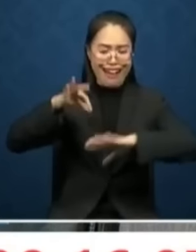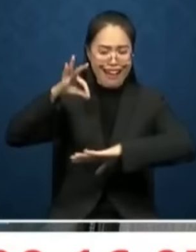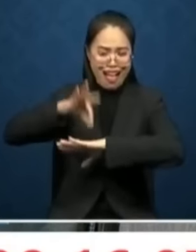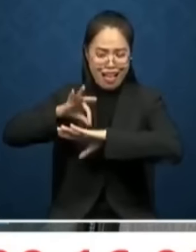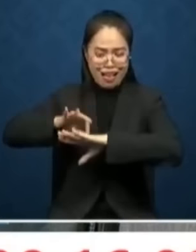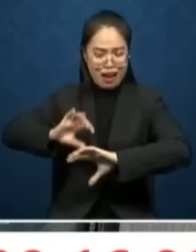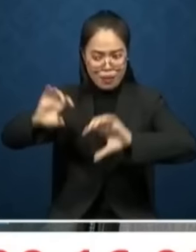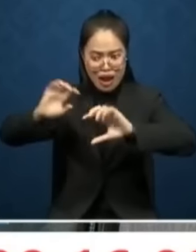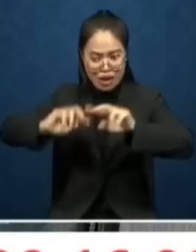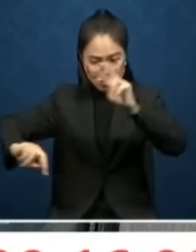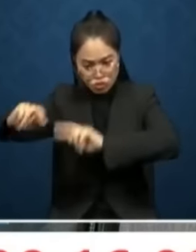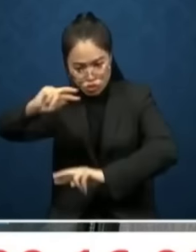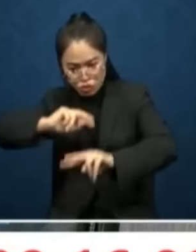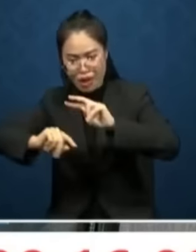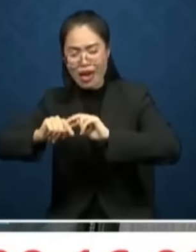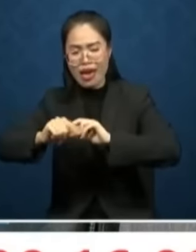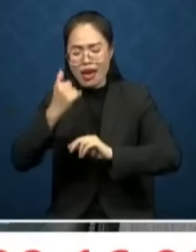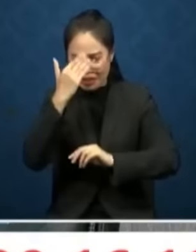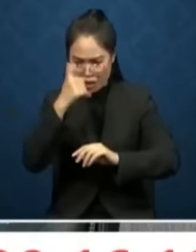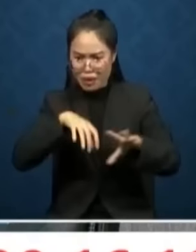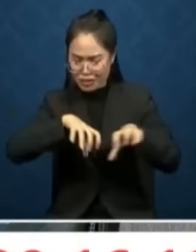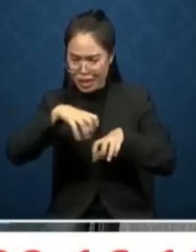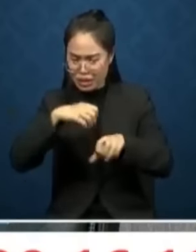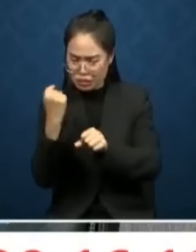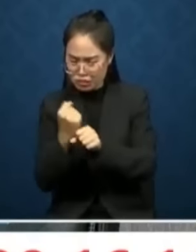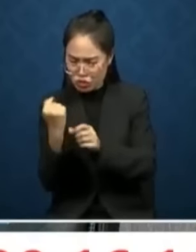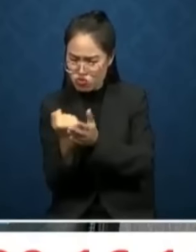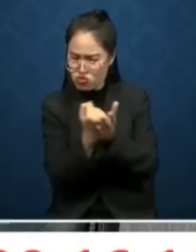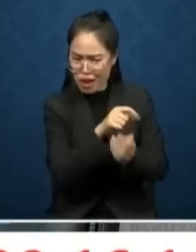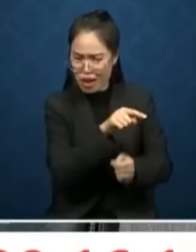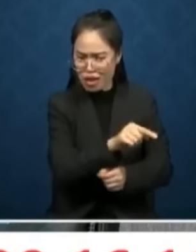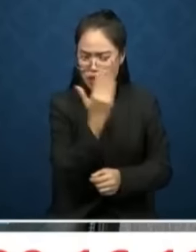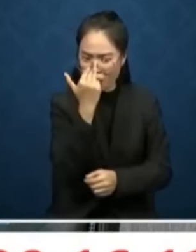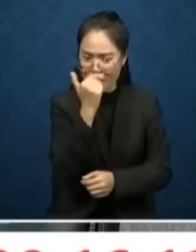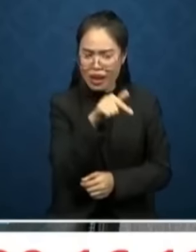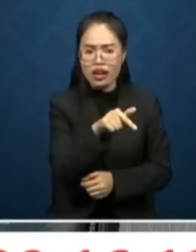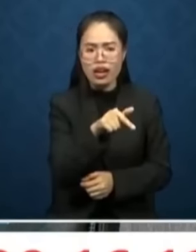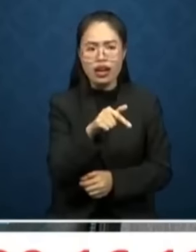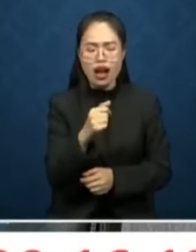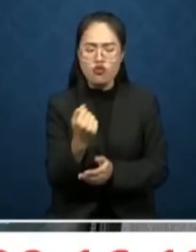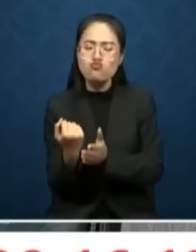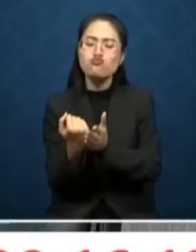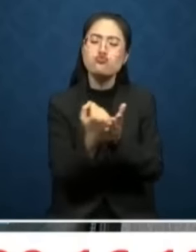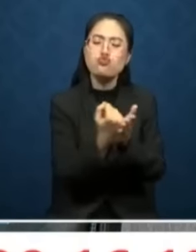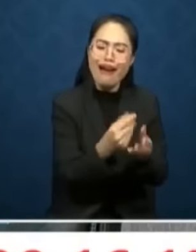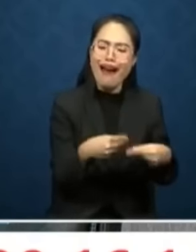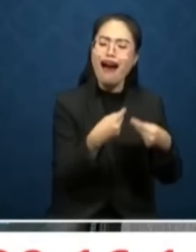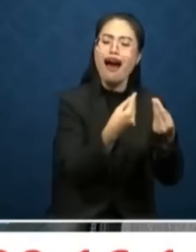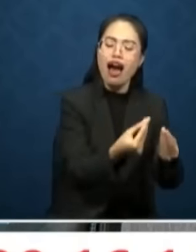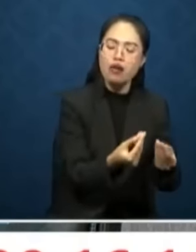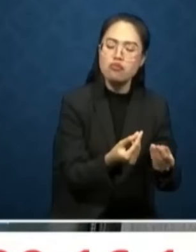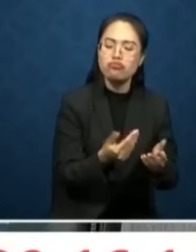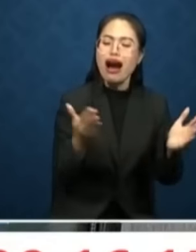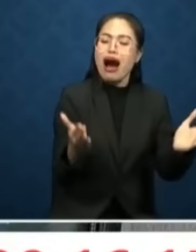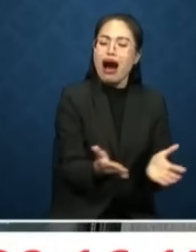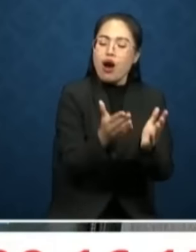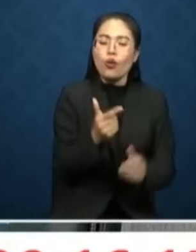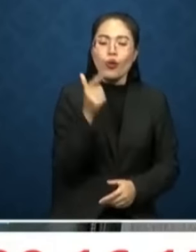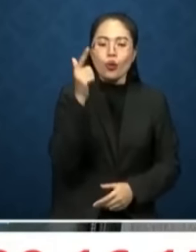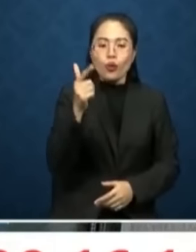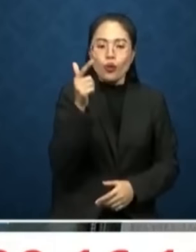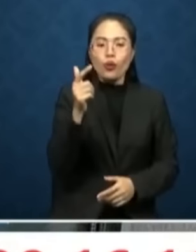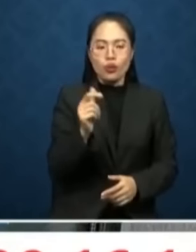แลของท่านที่ทำให้เกิดเรื่องที่น่าละอายเช่นนี้ท่านน้อมประคองสมมอบสิ่งนี้ให้เขาเองนะครับทั้งที่ท่านส